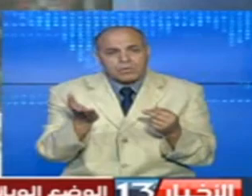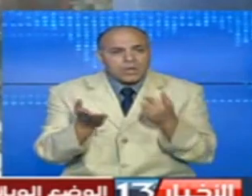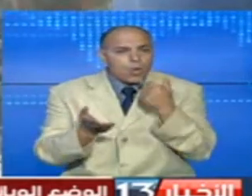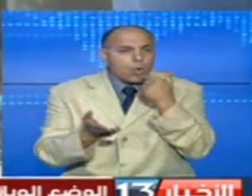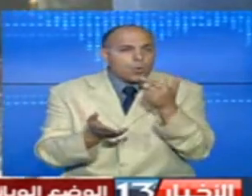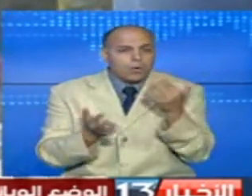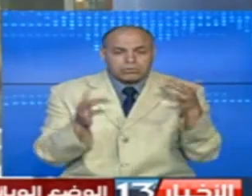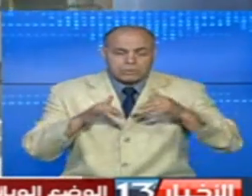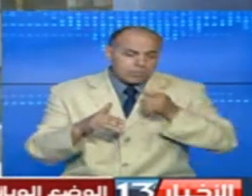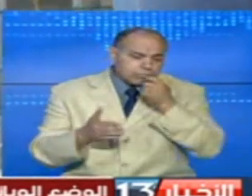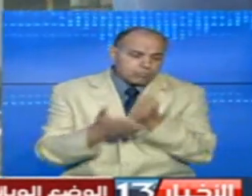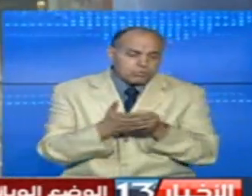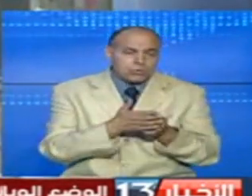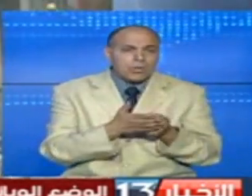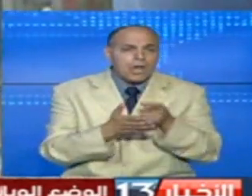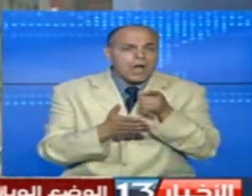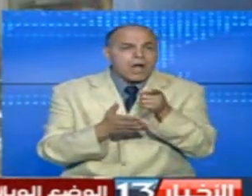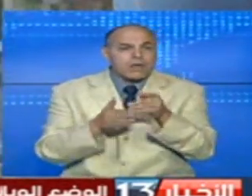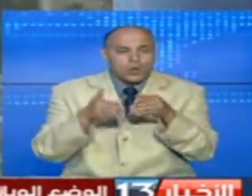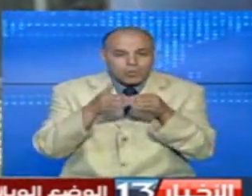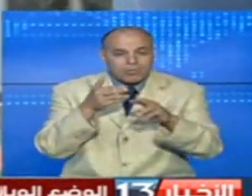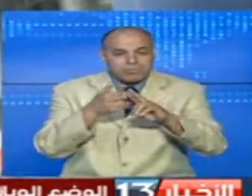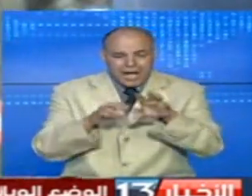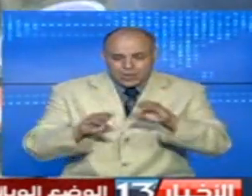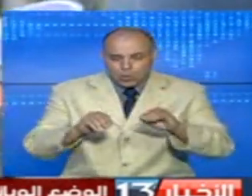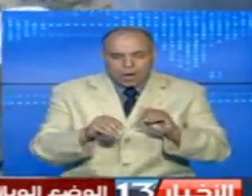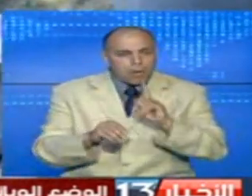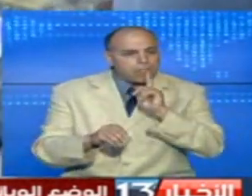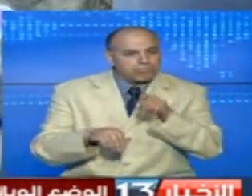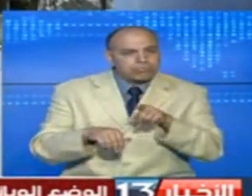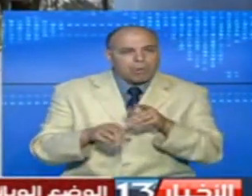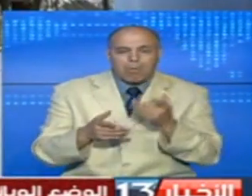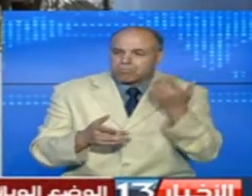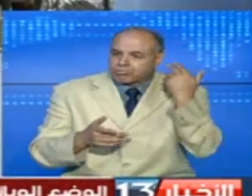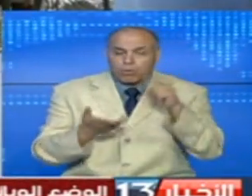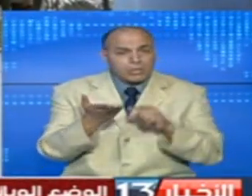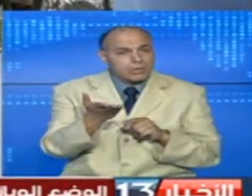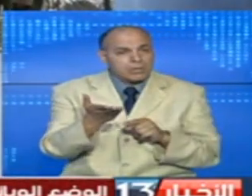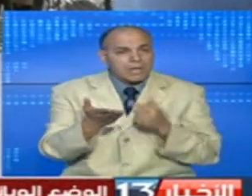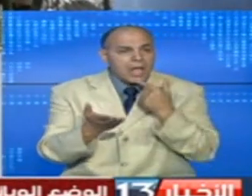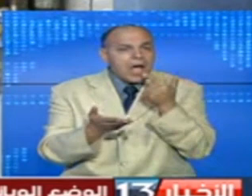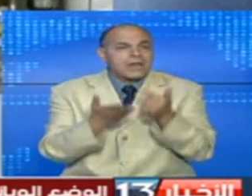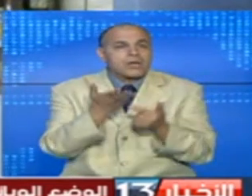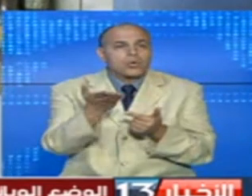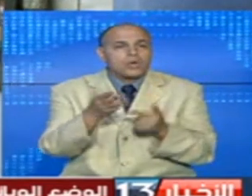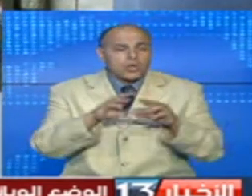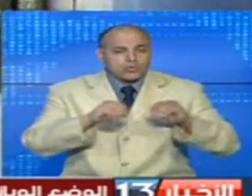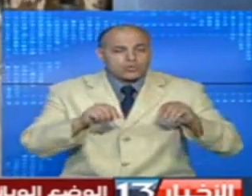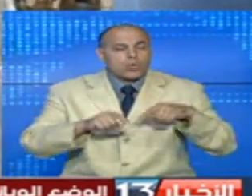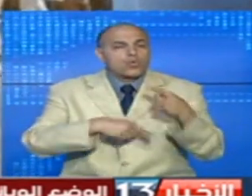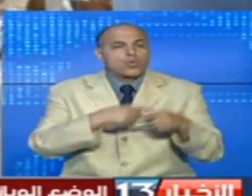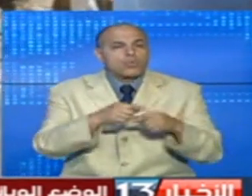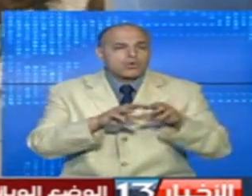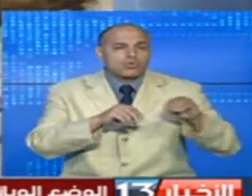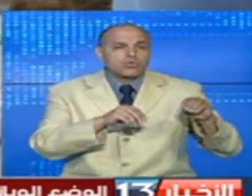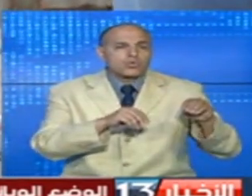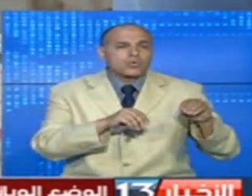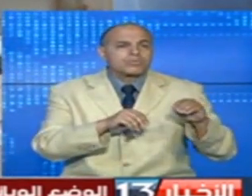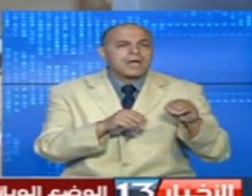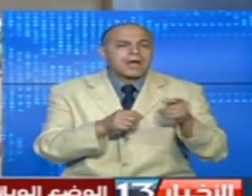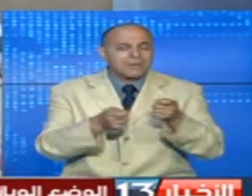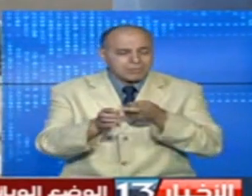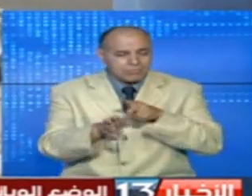روادها ولم تستجب الاسواق قرار منع الانتصاب على غرار السوق اليومي والسوق الخيل